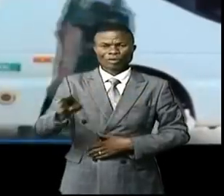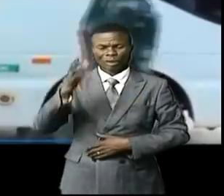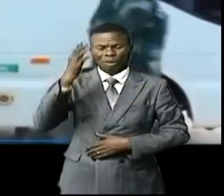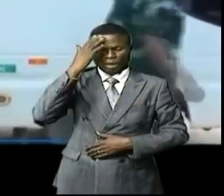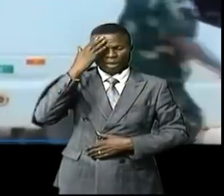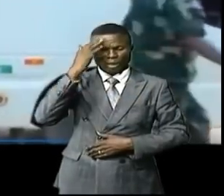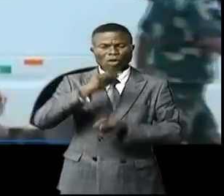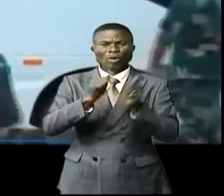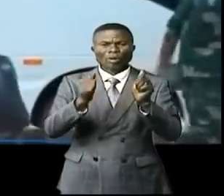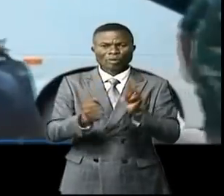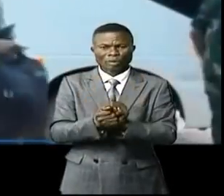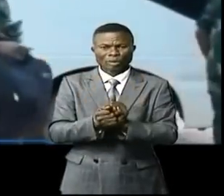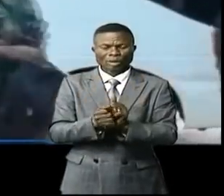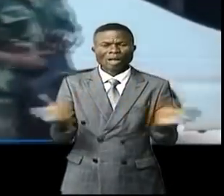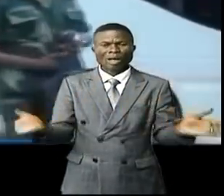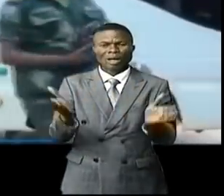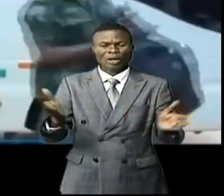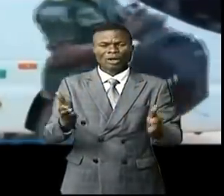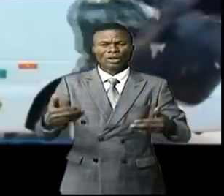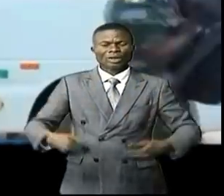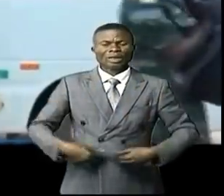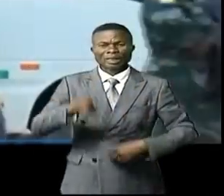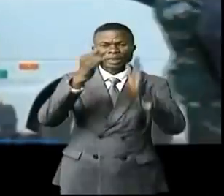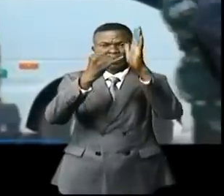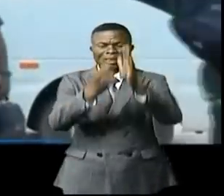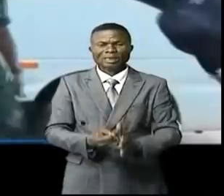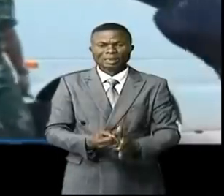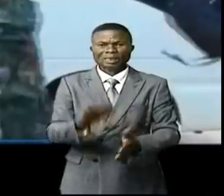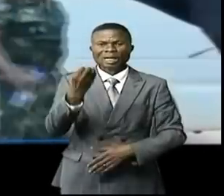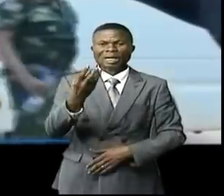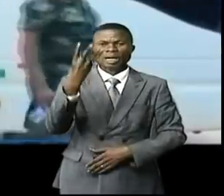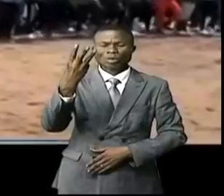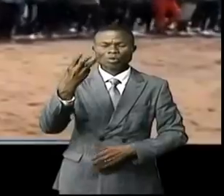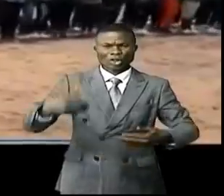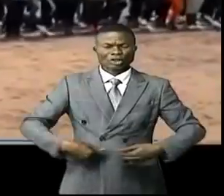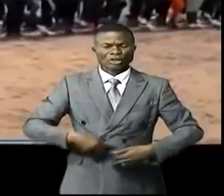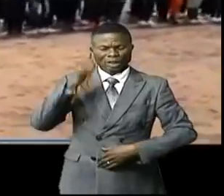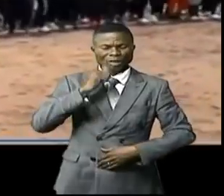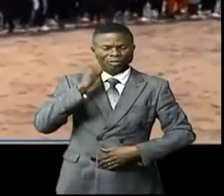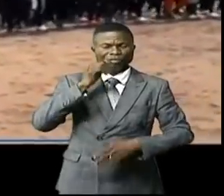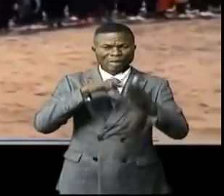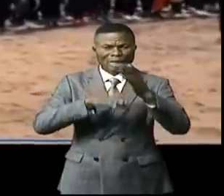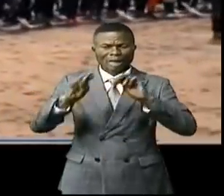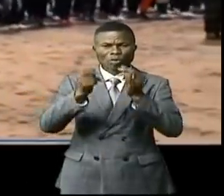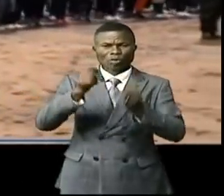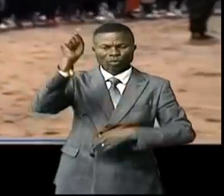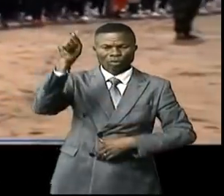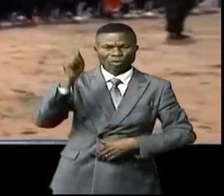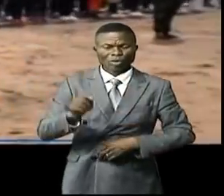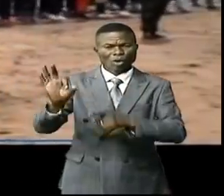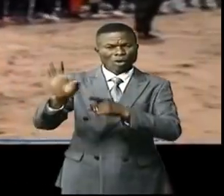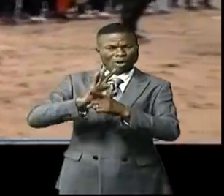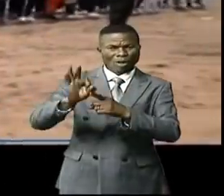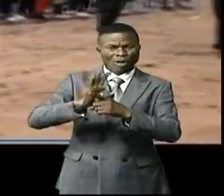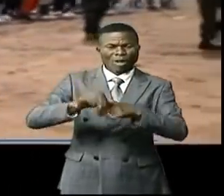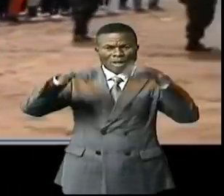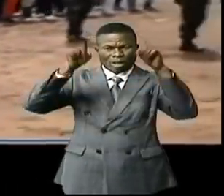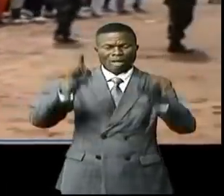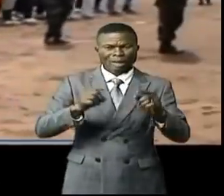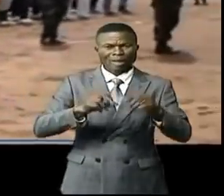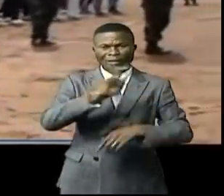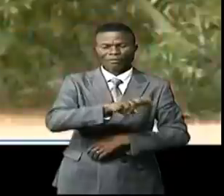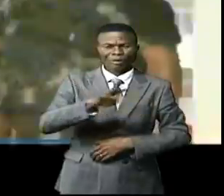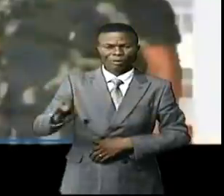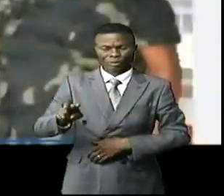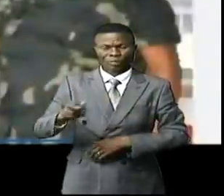s'enquérir de la situation de l'encadrement de plus de 643 jeunes filles recrutées récemment au sein de FARDC pour la session de formation de cette année en cours.